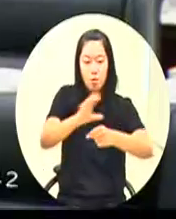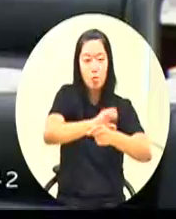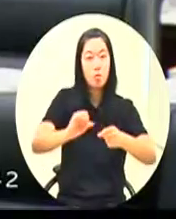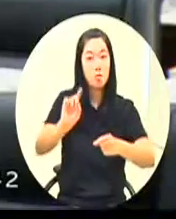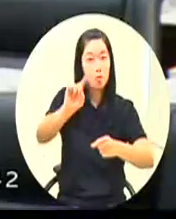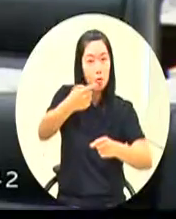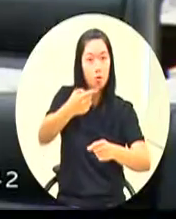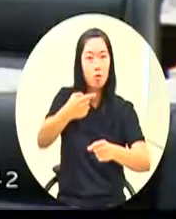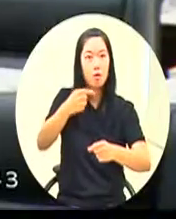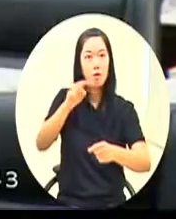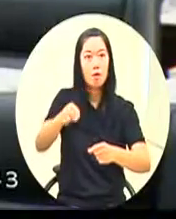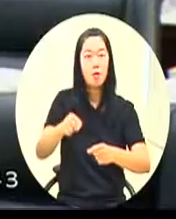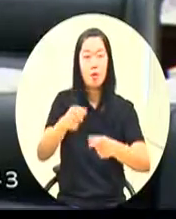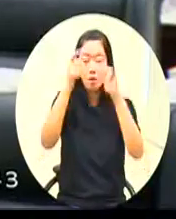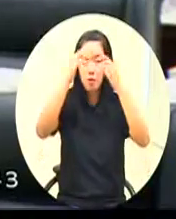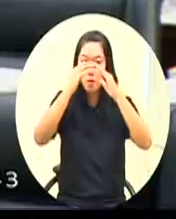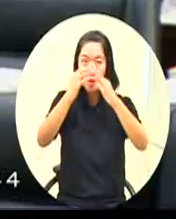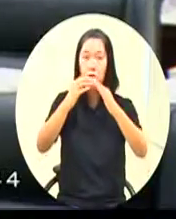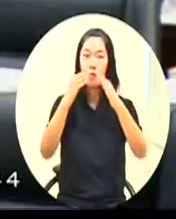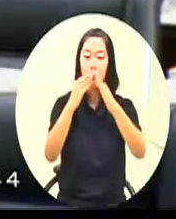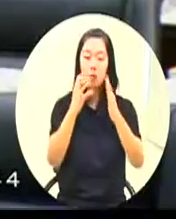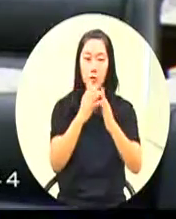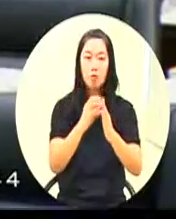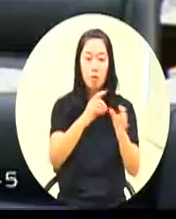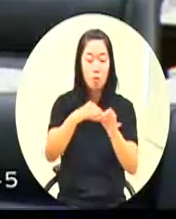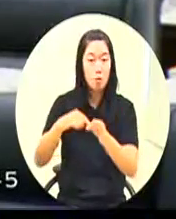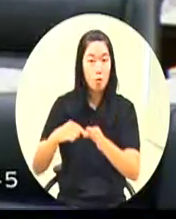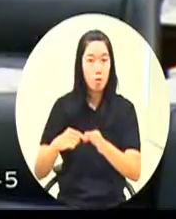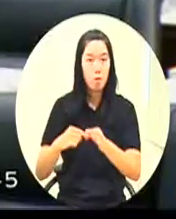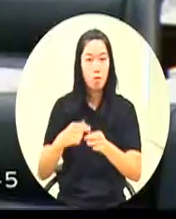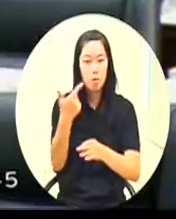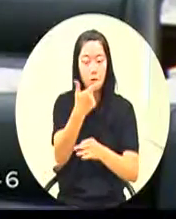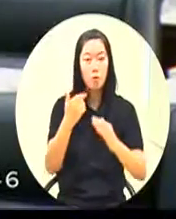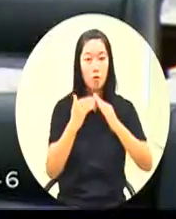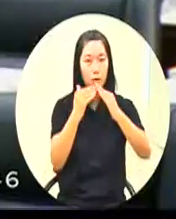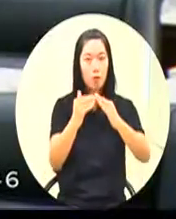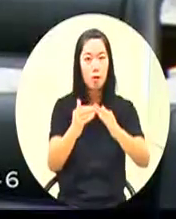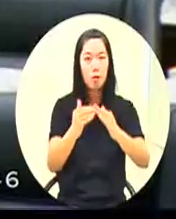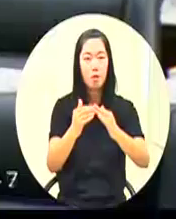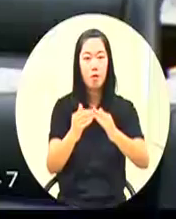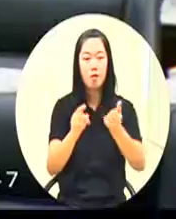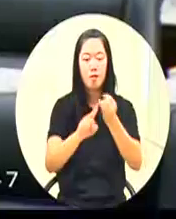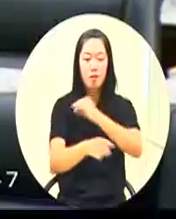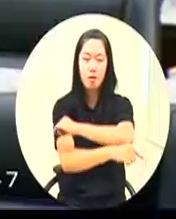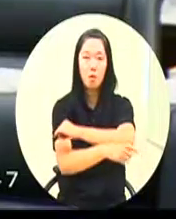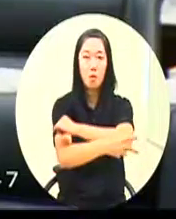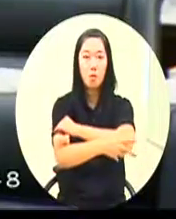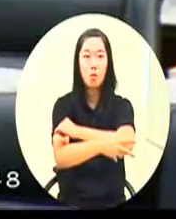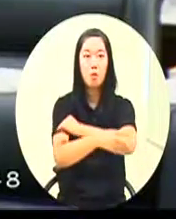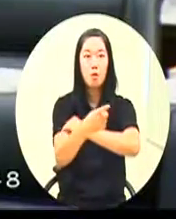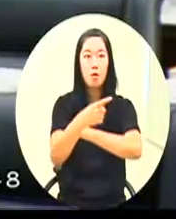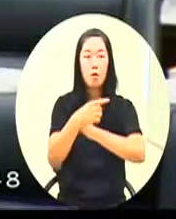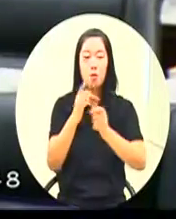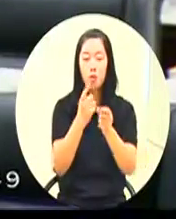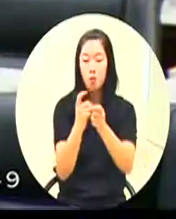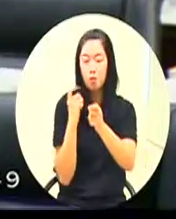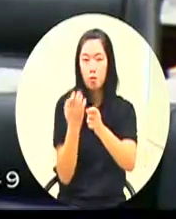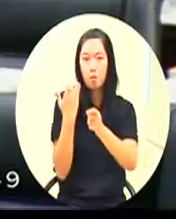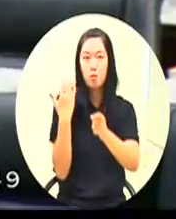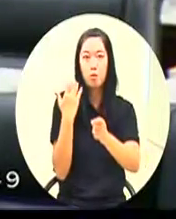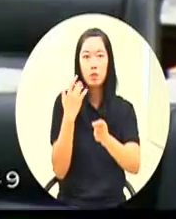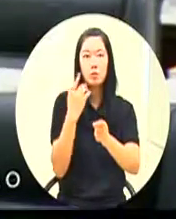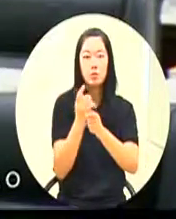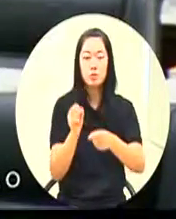雄市的家户所得是台湾平均六都啦倒数第二，我们的总人口过去十年来只增